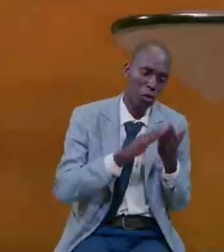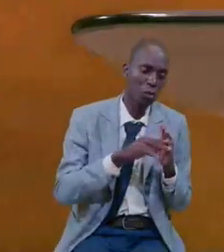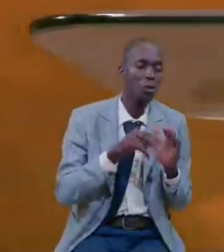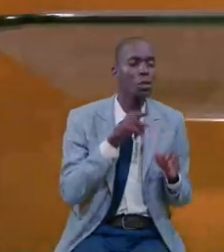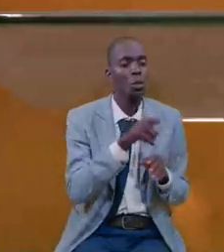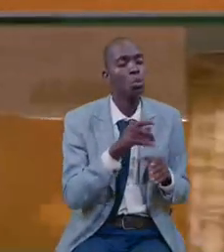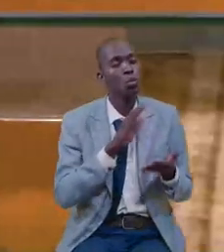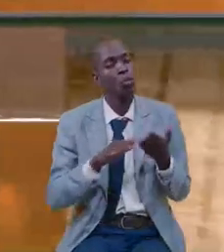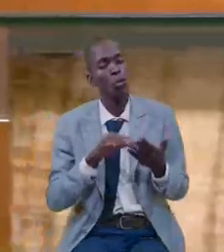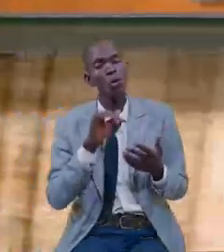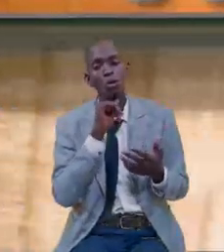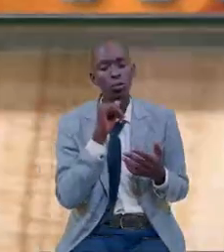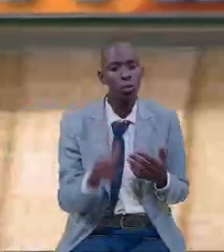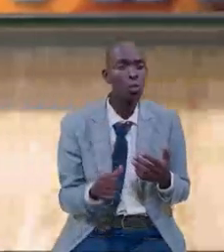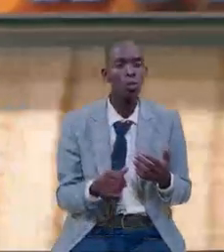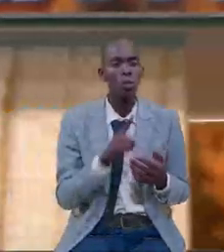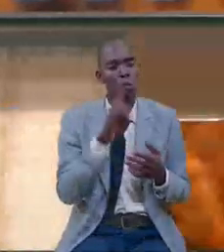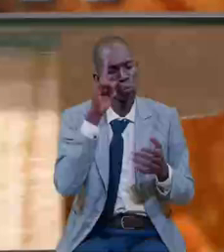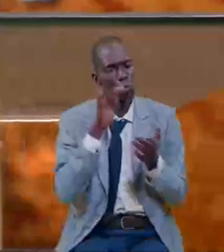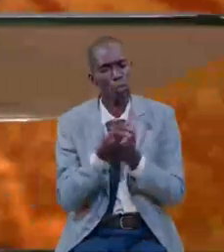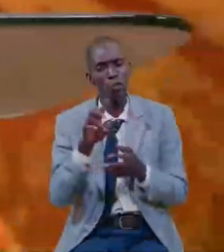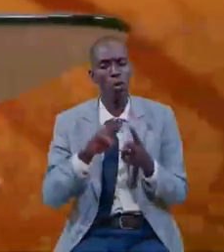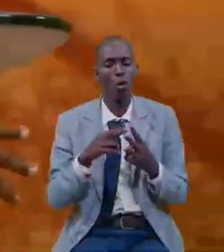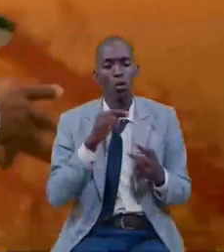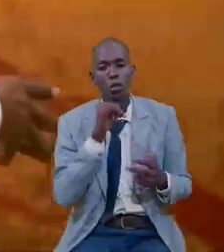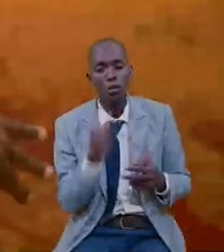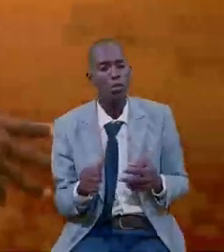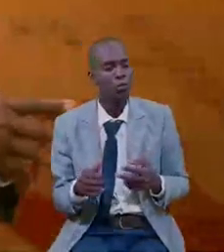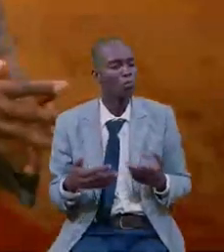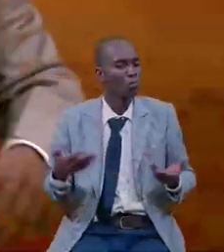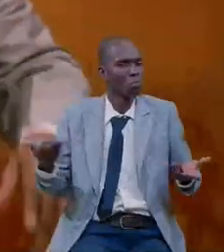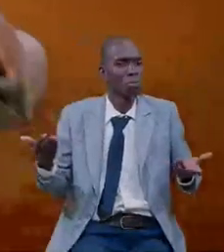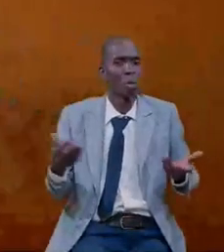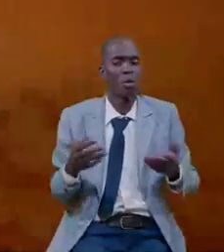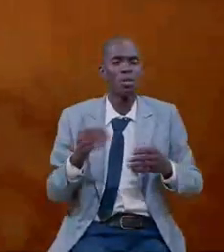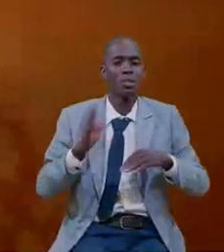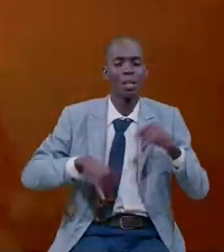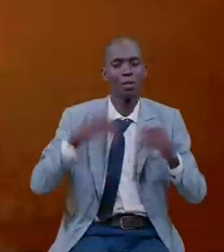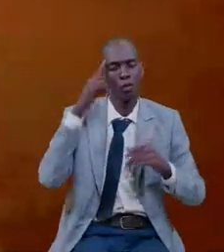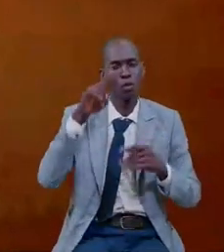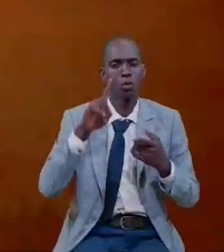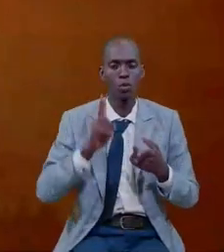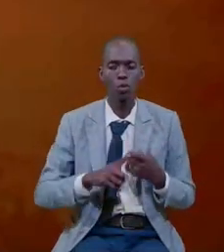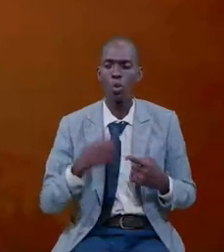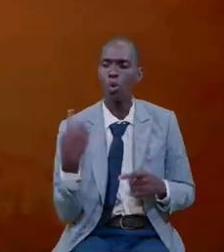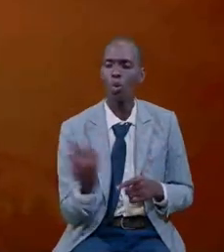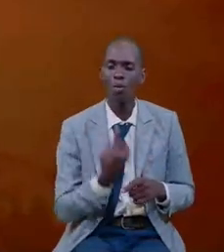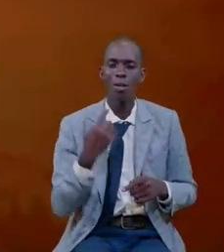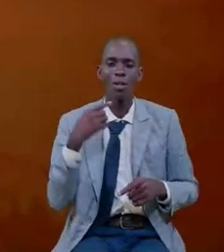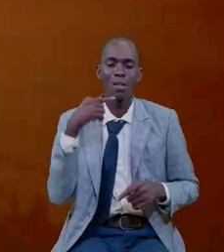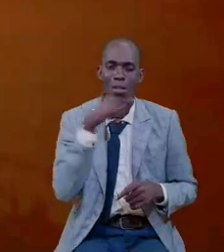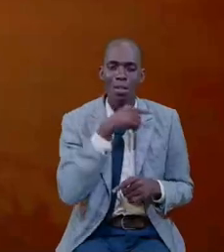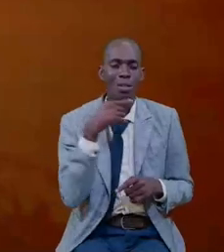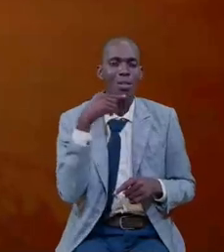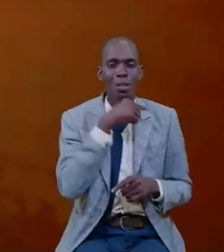croire. Mais d'aller et faire de cela votre style de vie, votre habitude, parce que vous avez